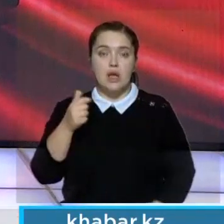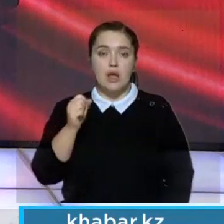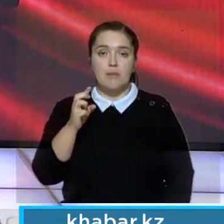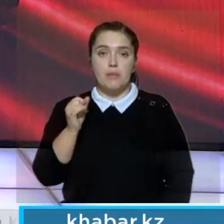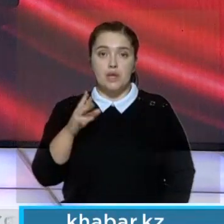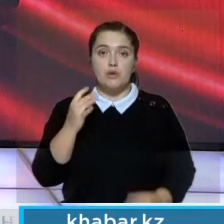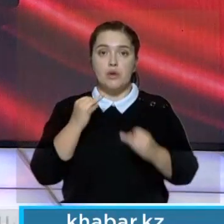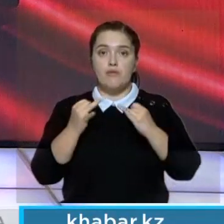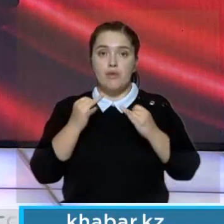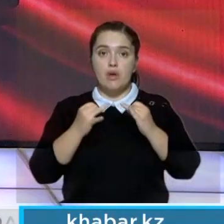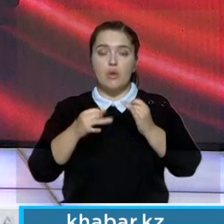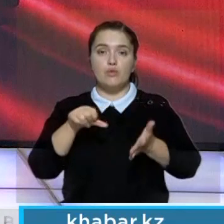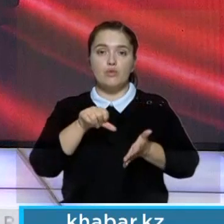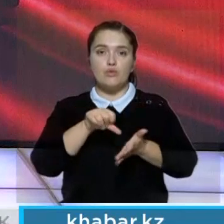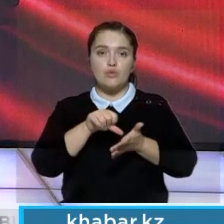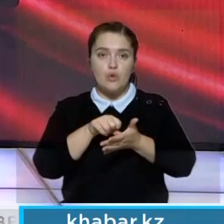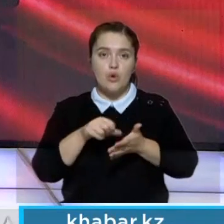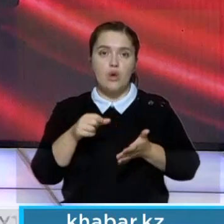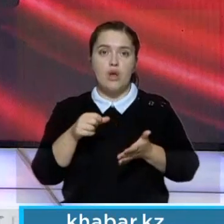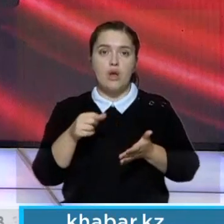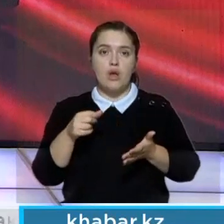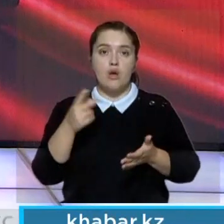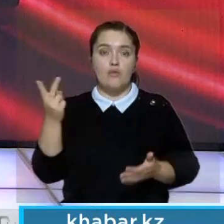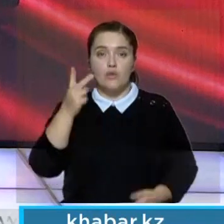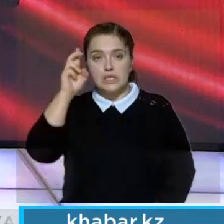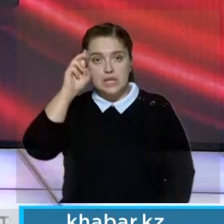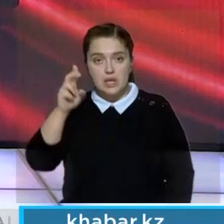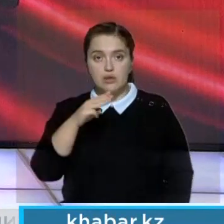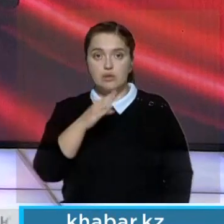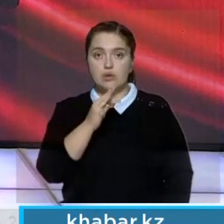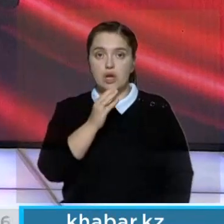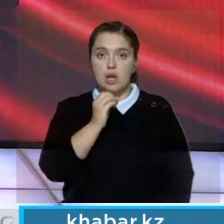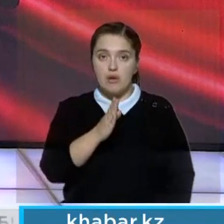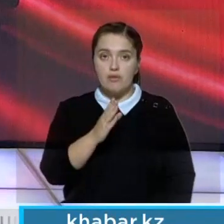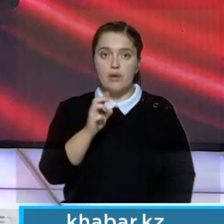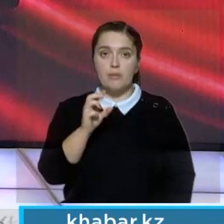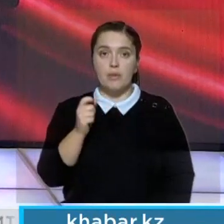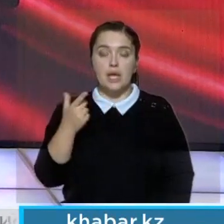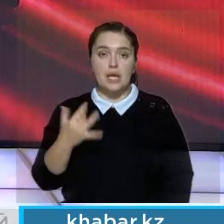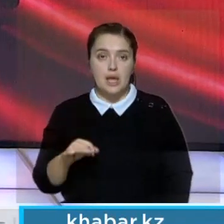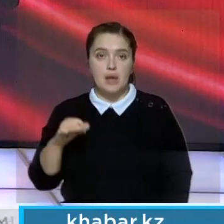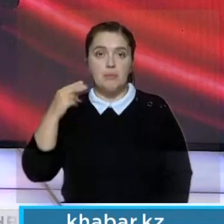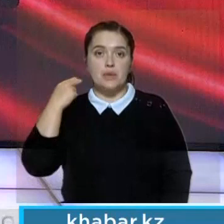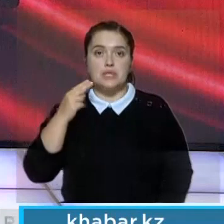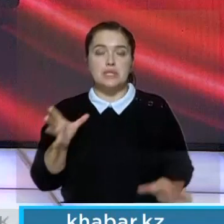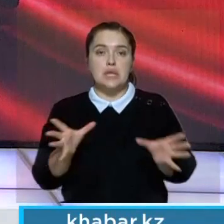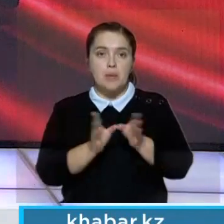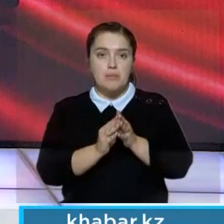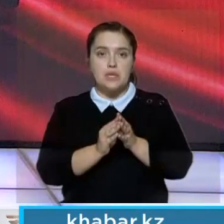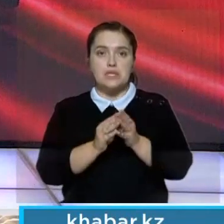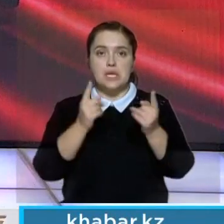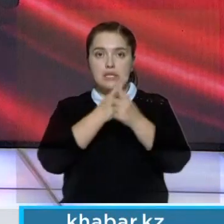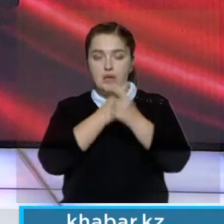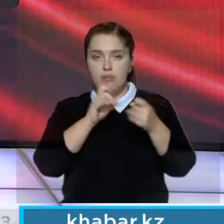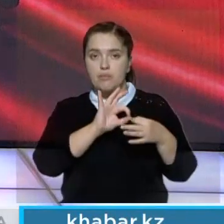сегодня говорили на переговорах с участием лидеров двух стран – Касым-Жомарта Токаева и Байрама Бегая. Президенты сделали совместное